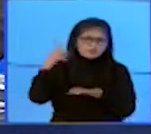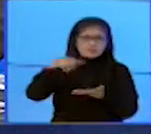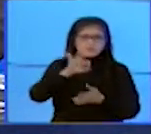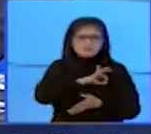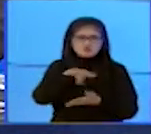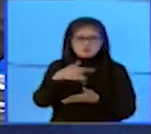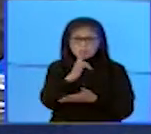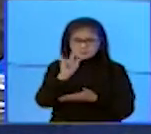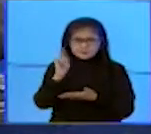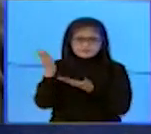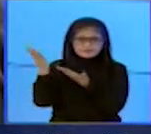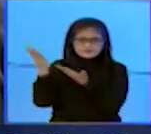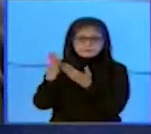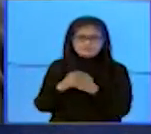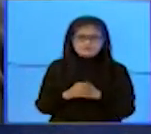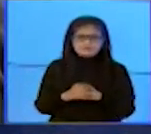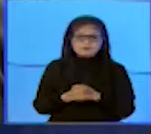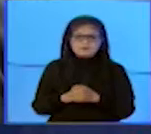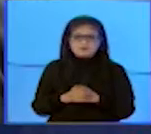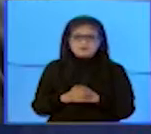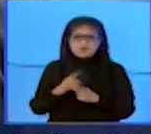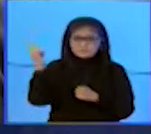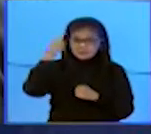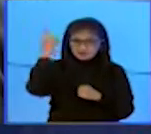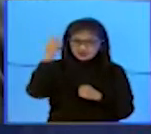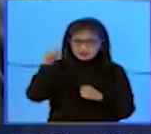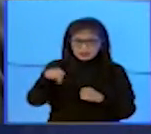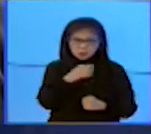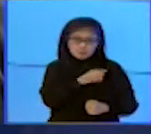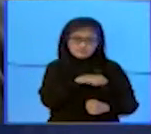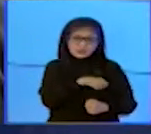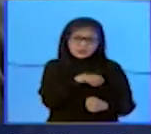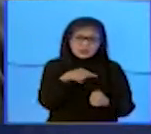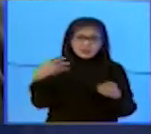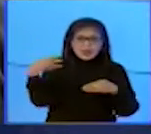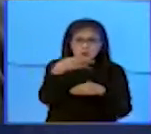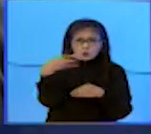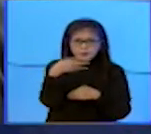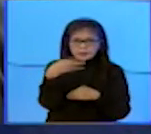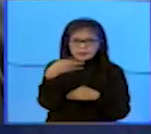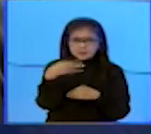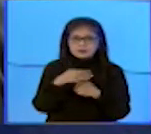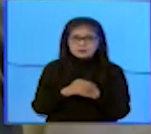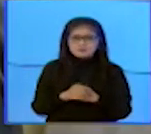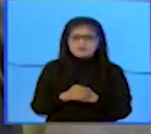Widodo dan minta nanti permen geomaritime yang bisa mendongkrak